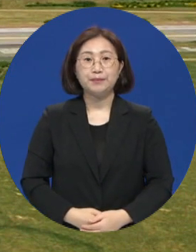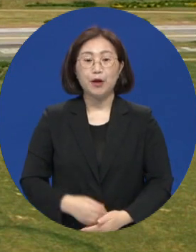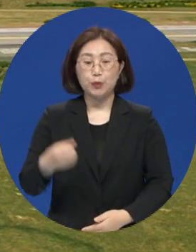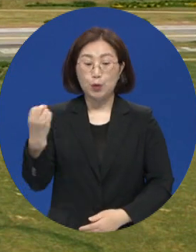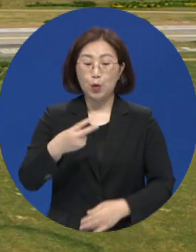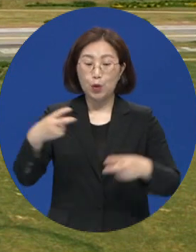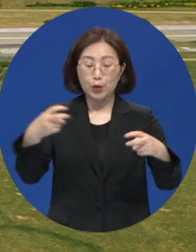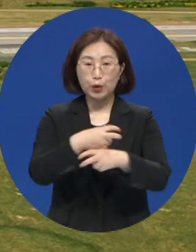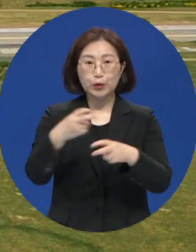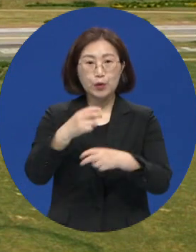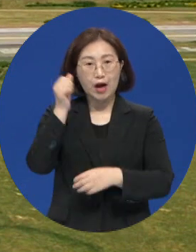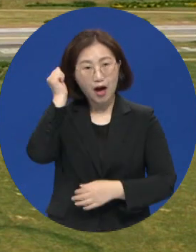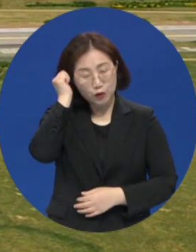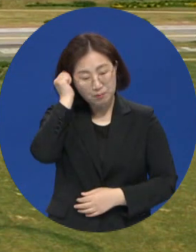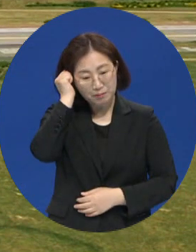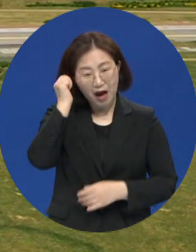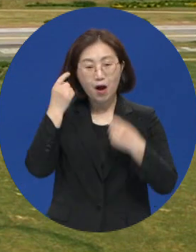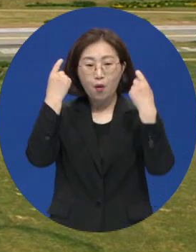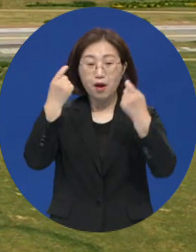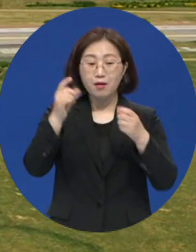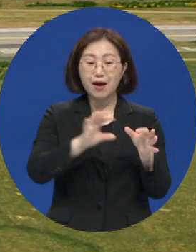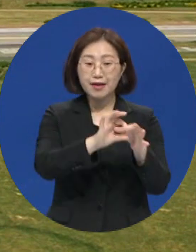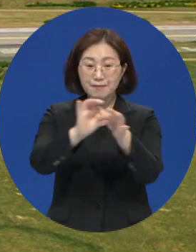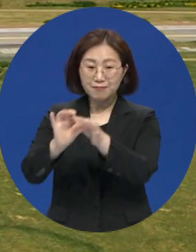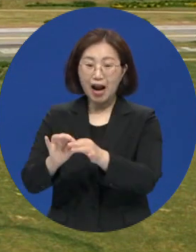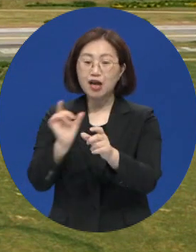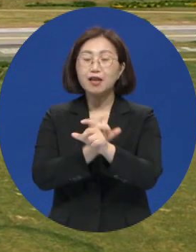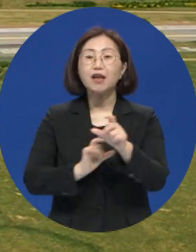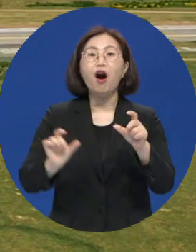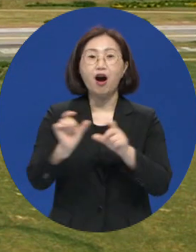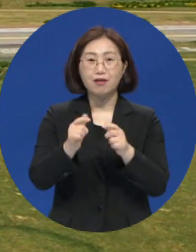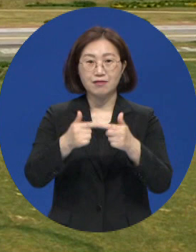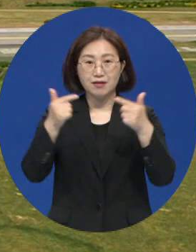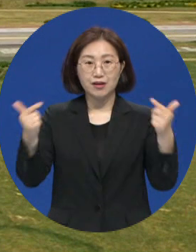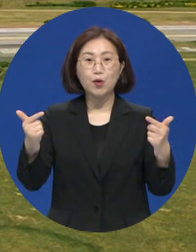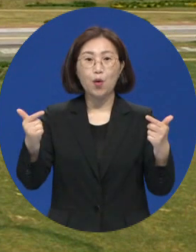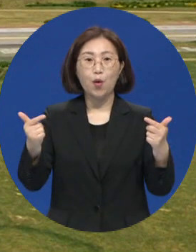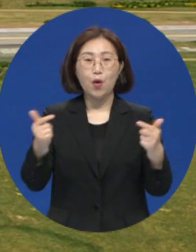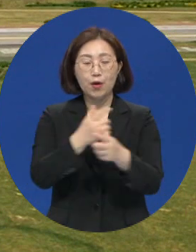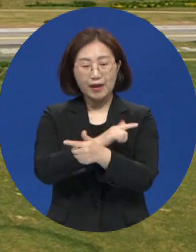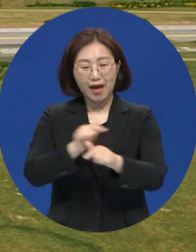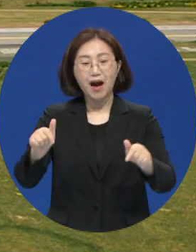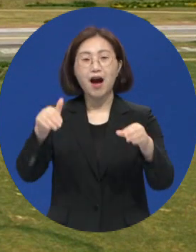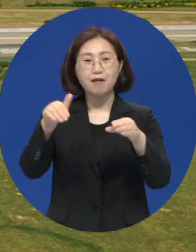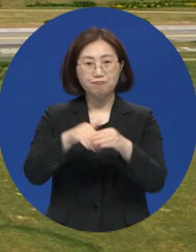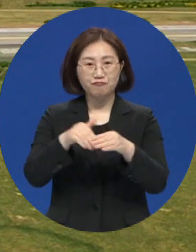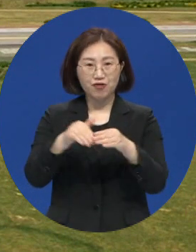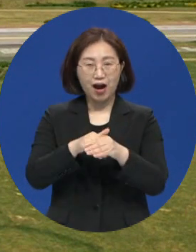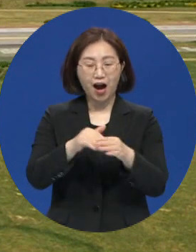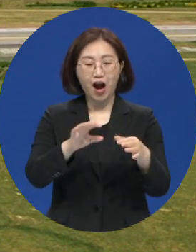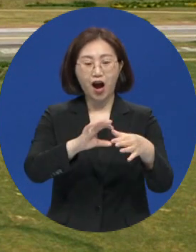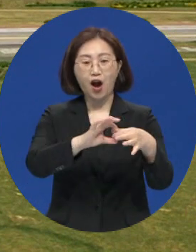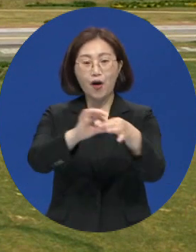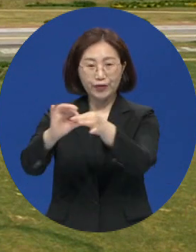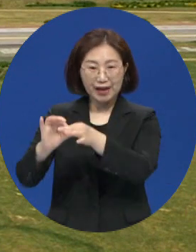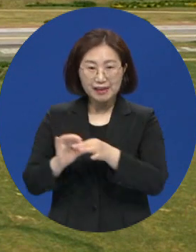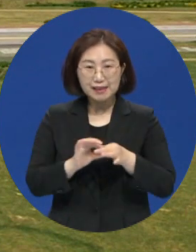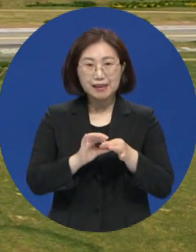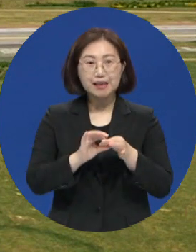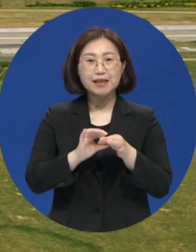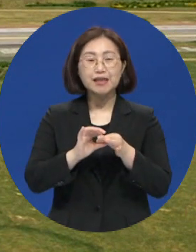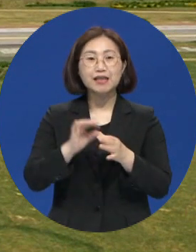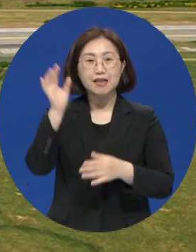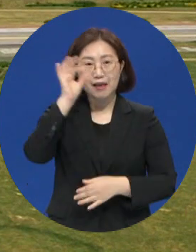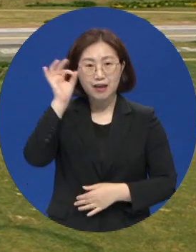여기에 교통과 숙박 등 관광 인프라를 확충하고 다양한 문화 컨텐츠를 발굴해서 머물고